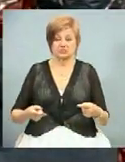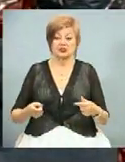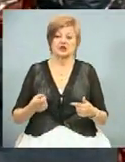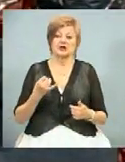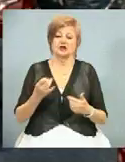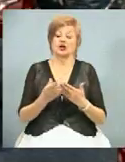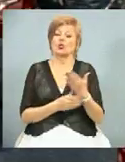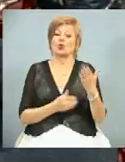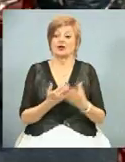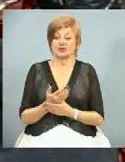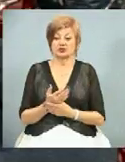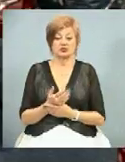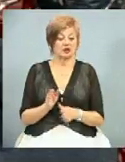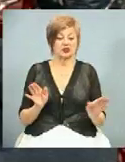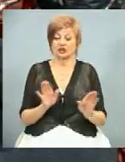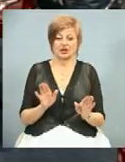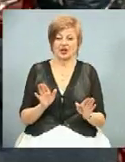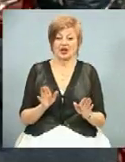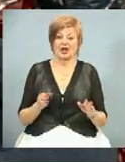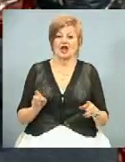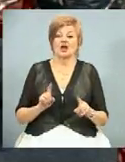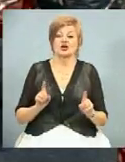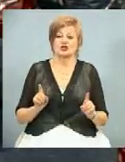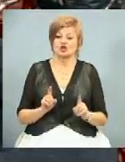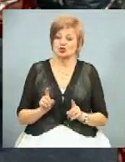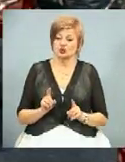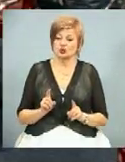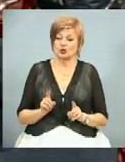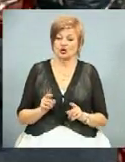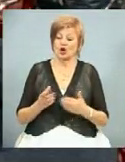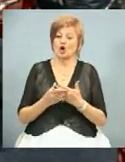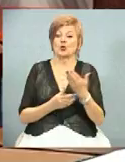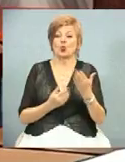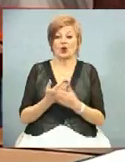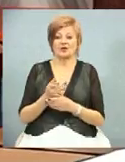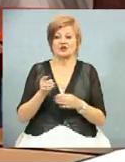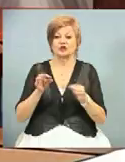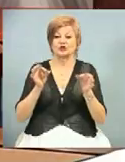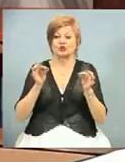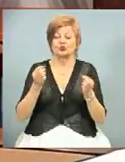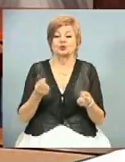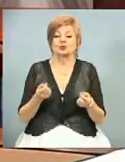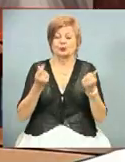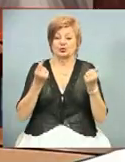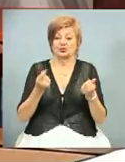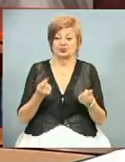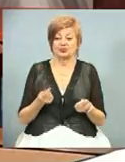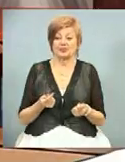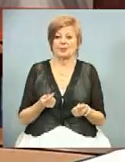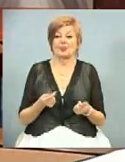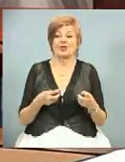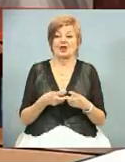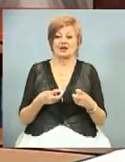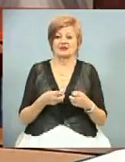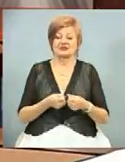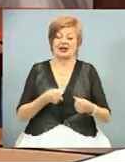гумові рукавички. Чи ні, тому що гумові рукавички, там дуже мало гуми, і